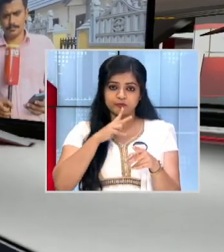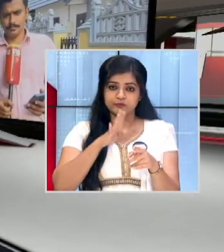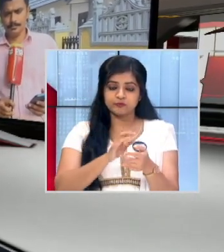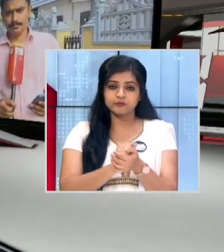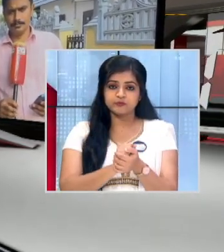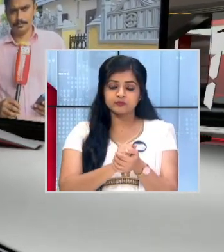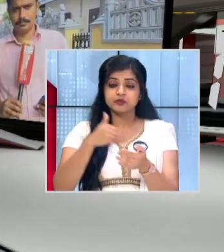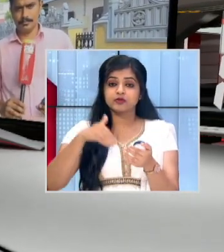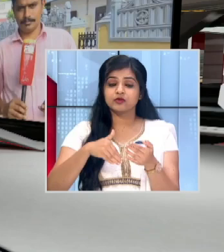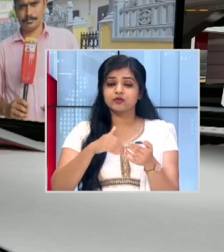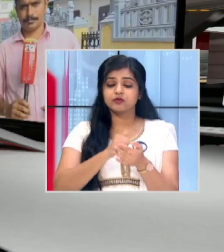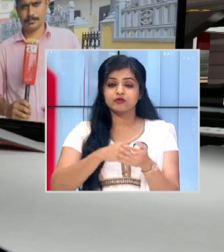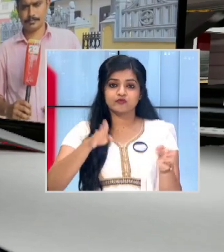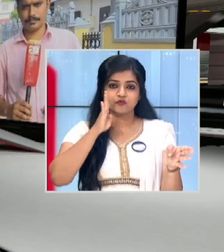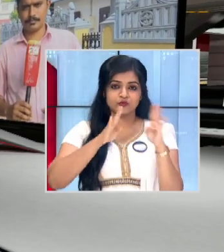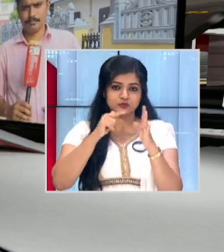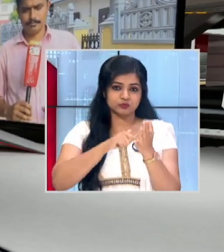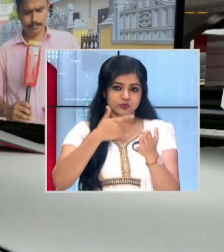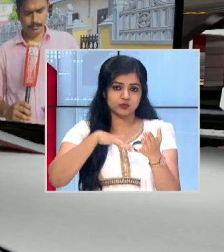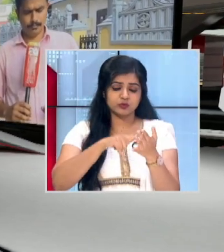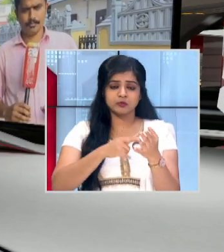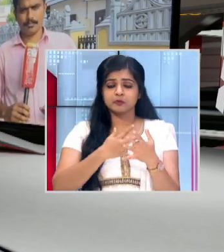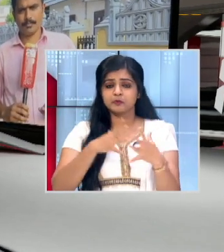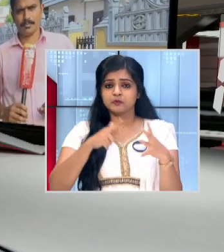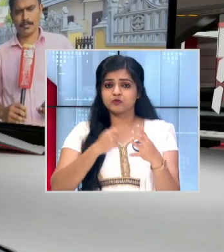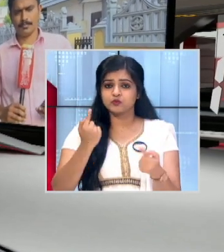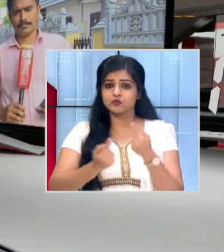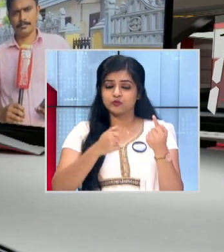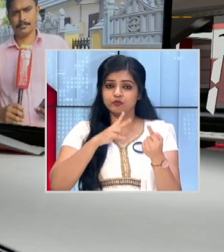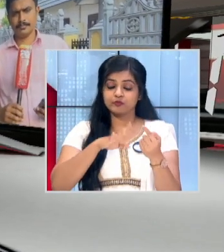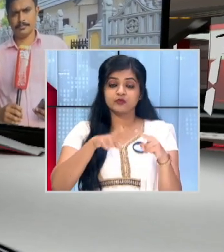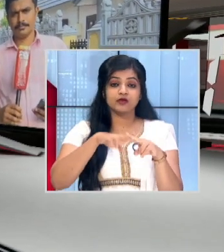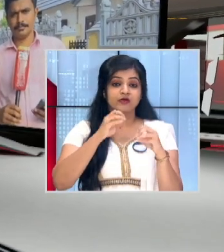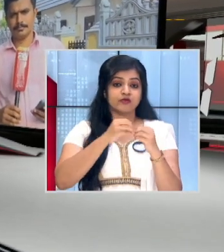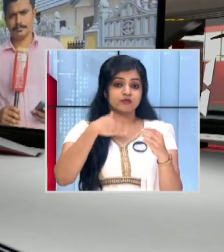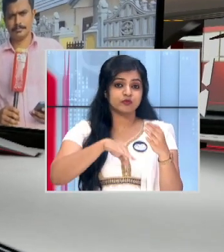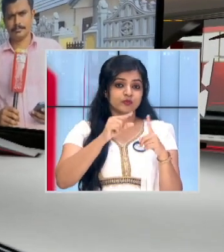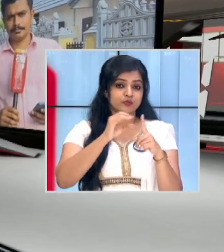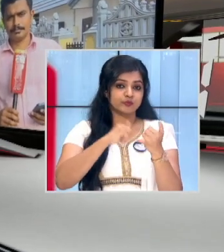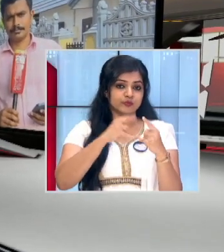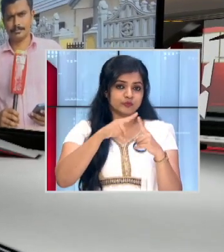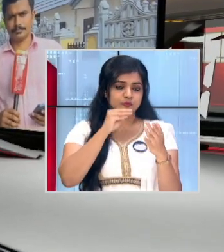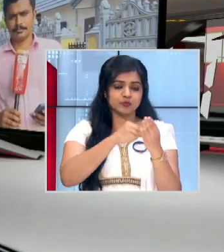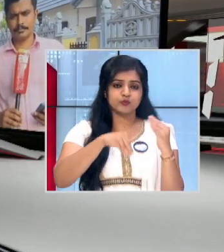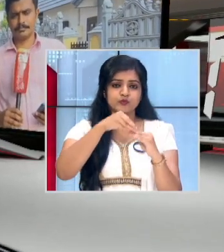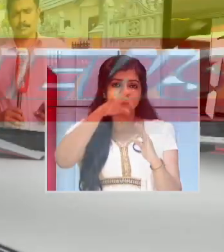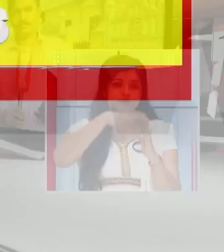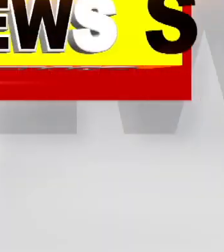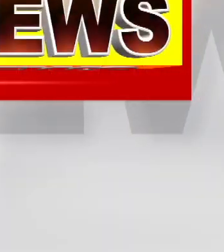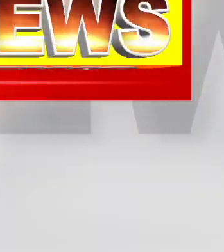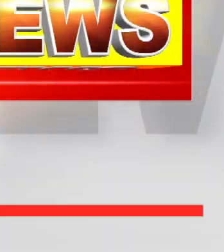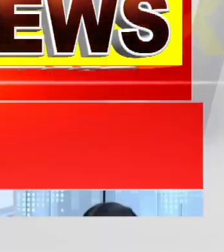അറിയിച്ചിരുന്നതാണ്. ഇപ്പോൾ ഇതാ ഫേസ്ബുക്കിൽ അദ്ദേഹം വലിയ വിമർശനം ഉന്നയിക്കുന്നുണ്ട്. ഫേസ്ബുക്ക് പോസ്റ്റിന്റെ വിശദമായ വിവരങ്ങൾ എന്തൊക്കെയാണ്?